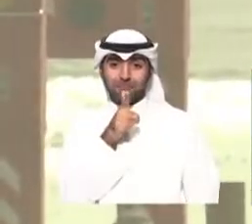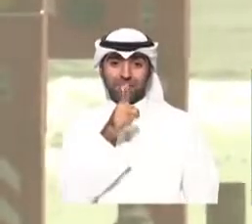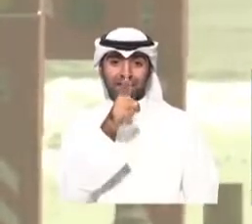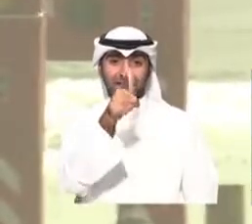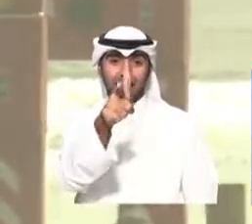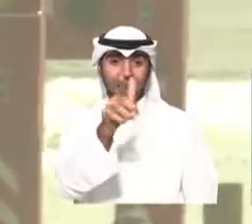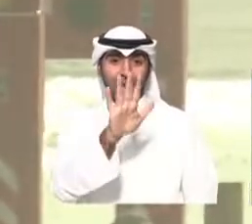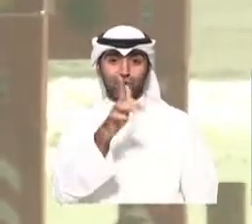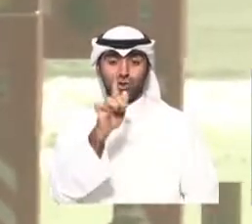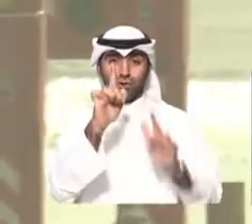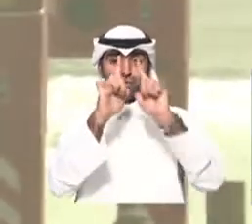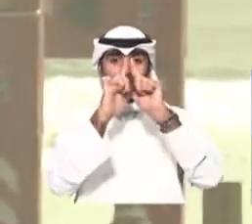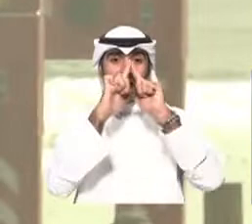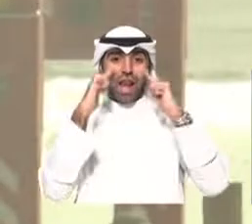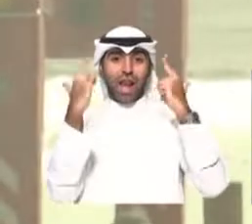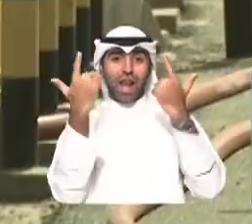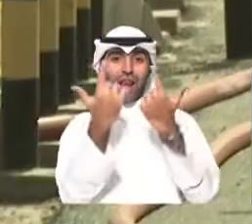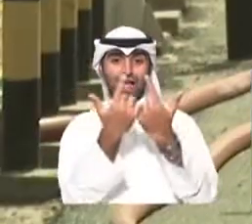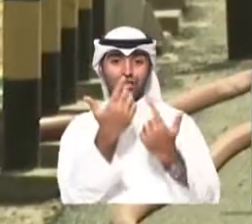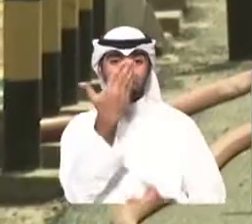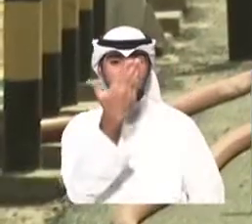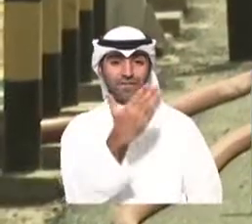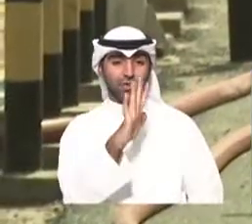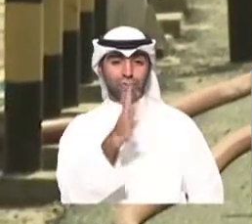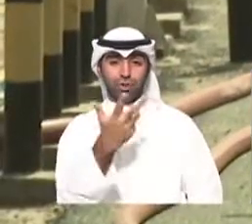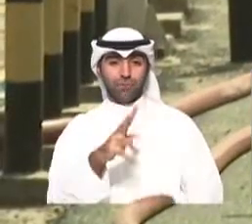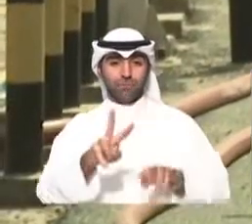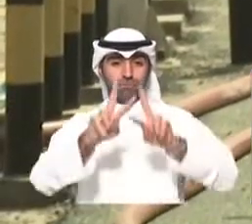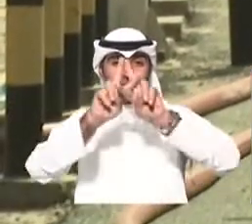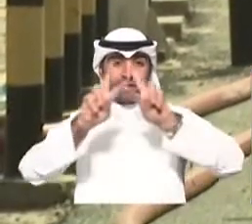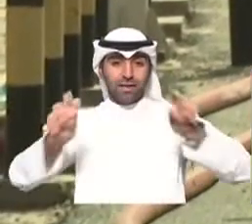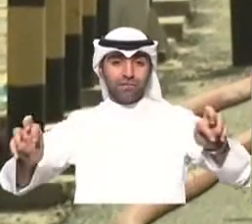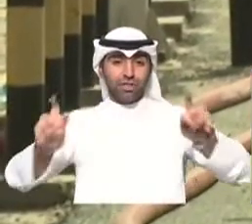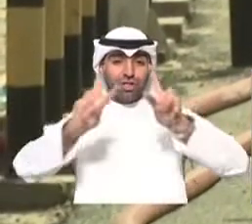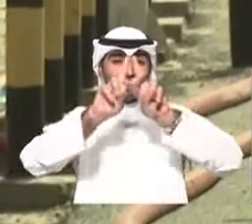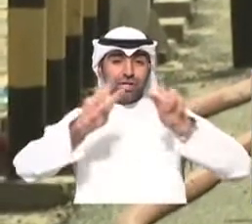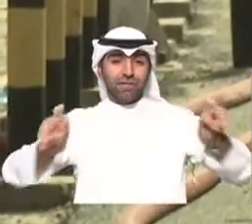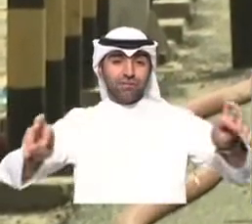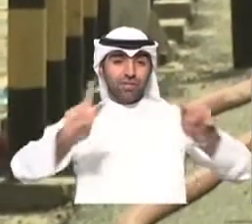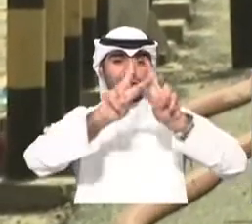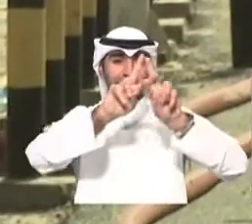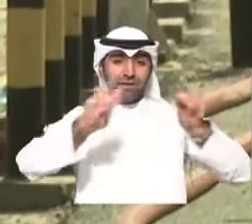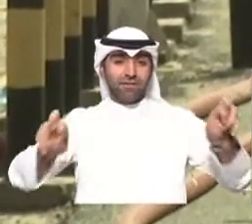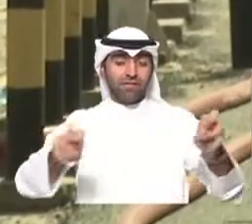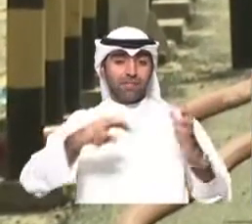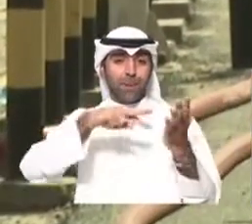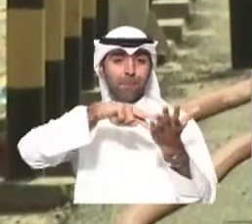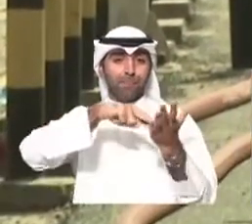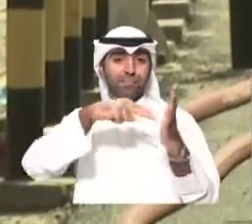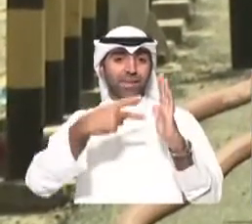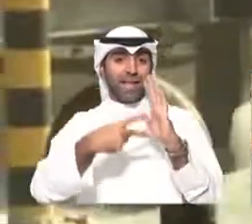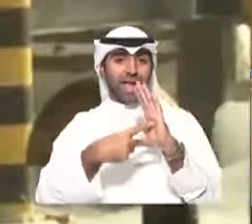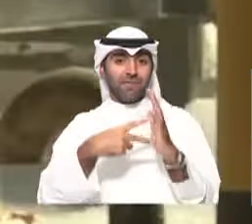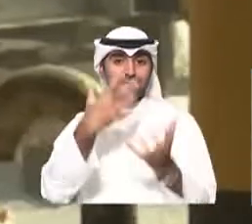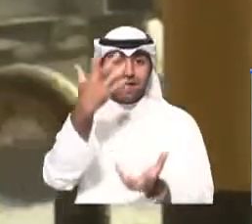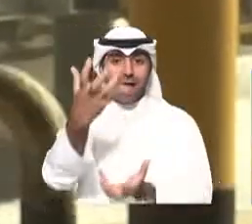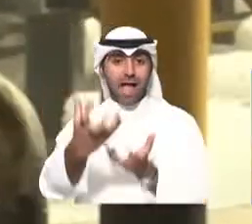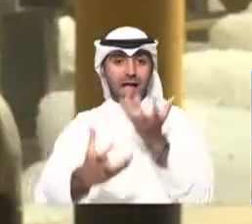التحقيق في دواعي اللي خلت الحادث، خاصه التسريب